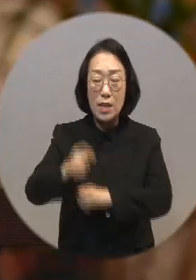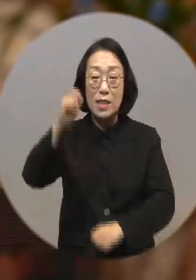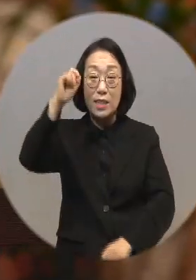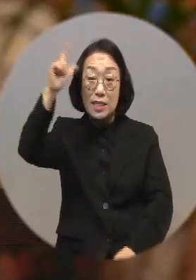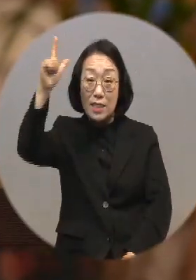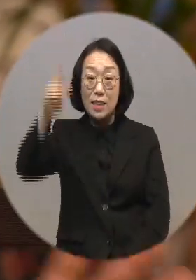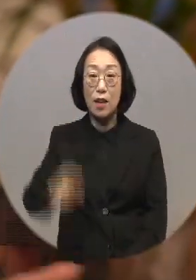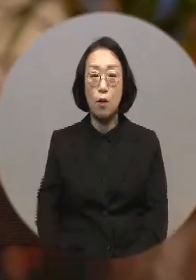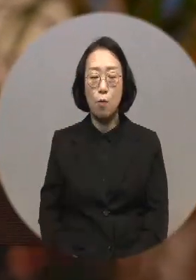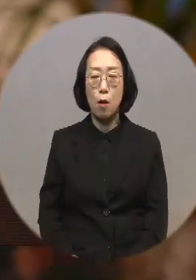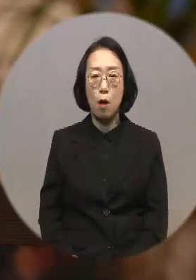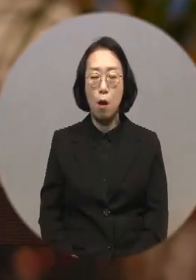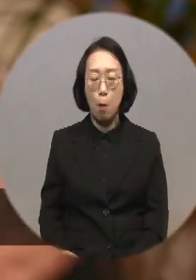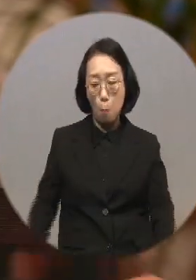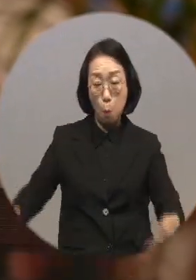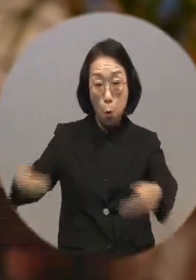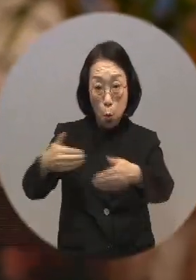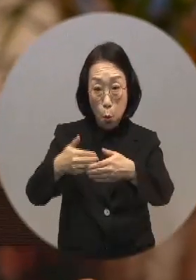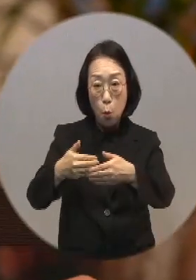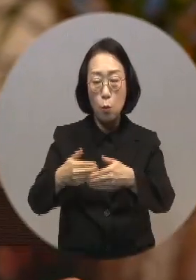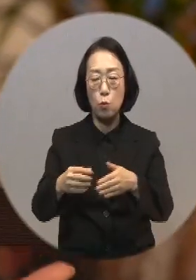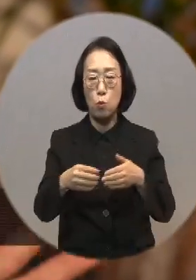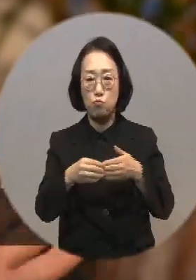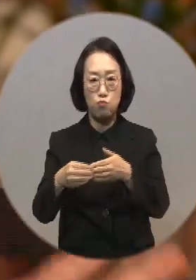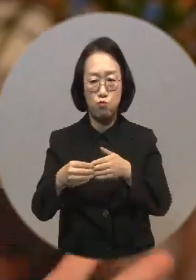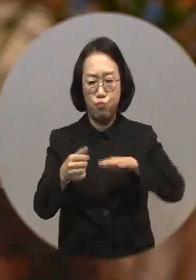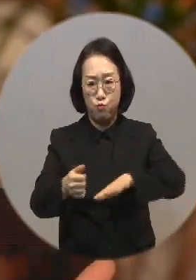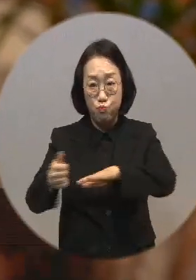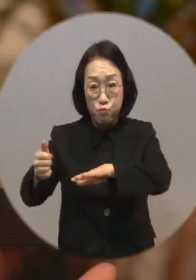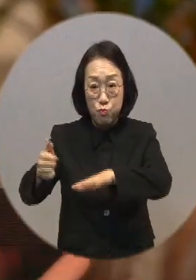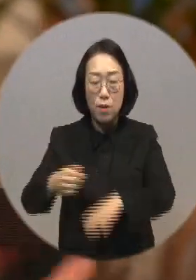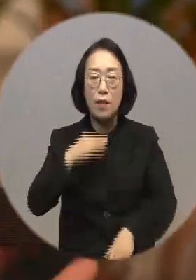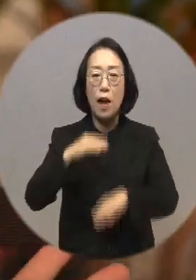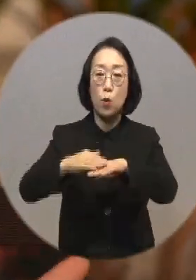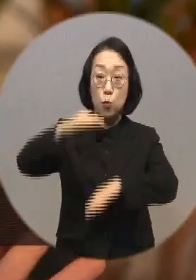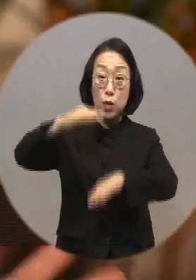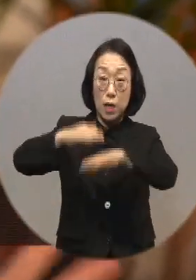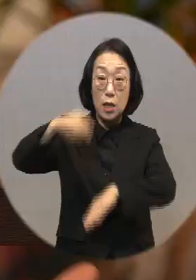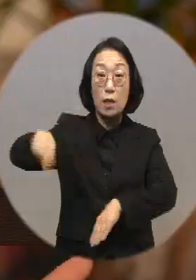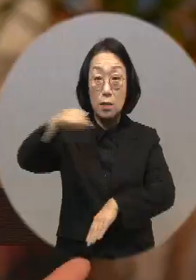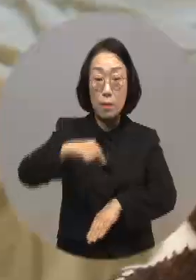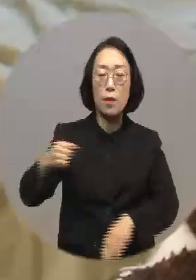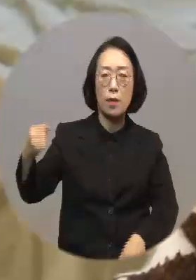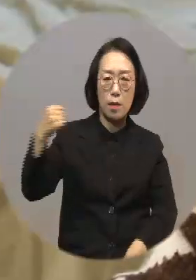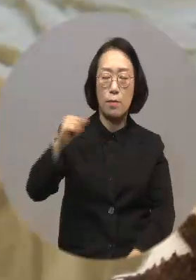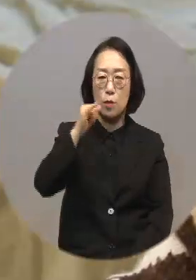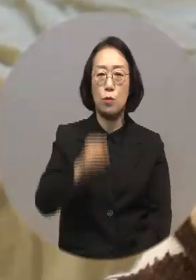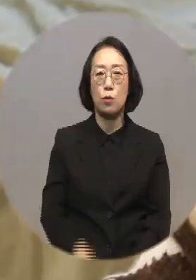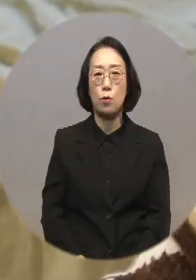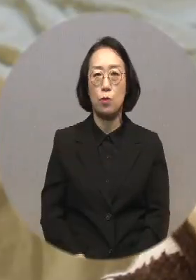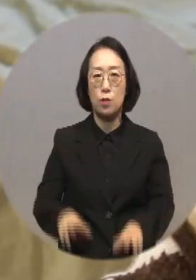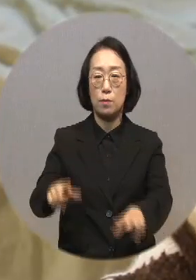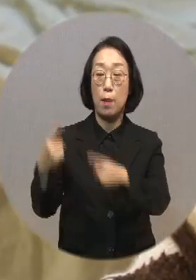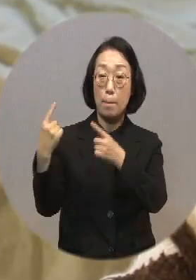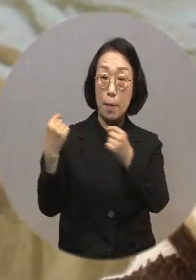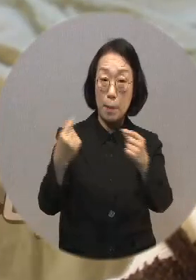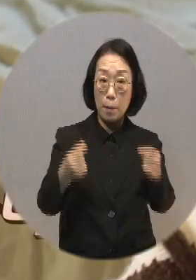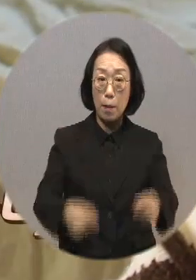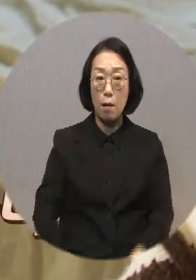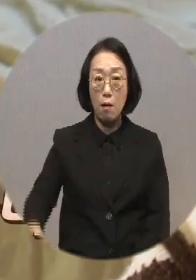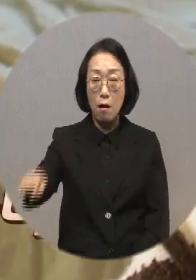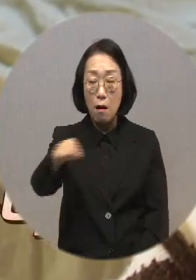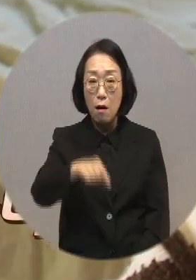그런 포용과 리더십을 그 나이 많은 코끼리가 갖고 있다고 생각을 한 거죠. 지금도 그렇지 않나요? 대부분의